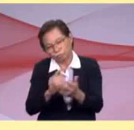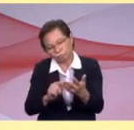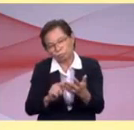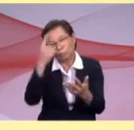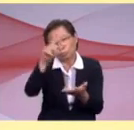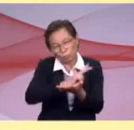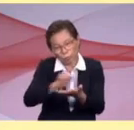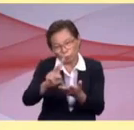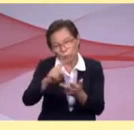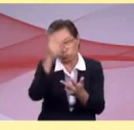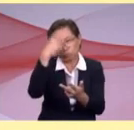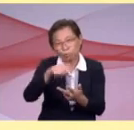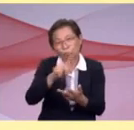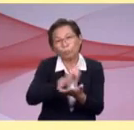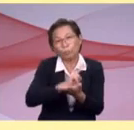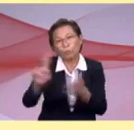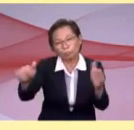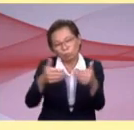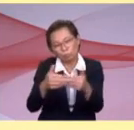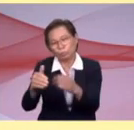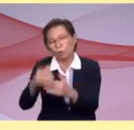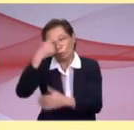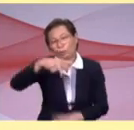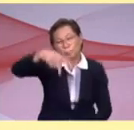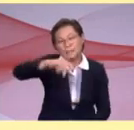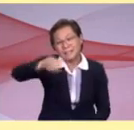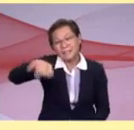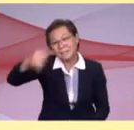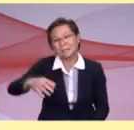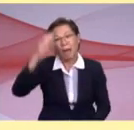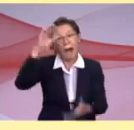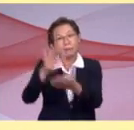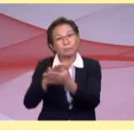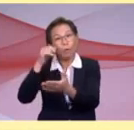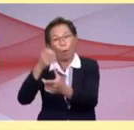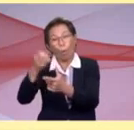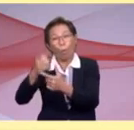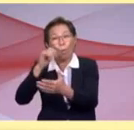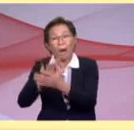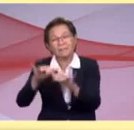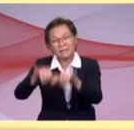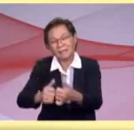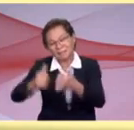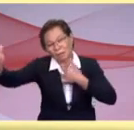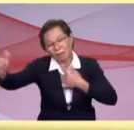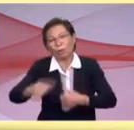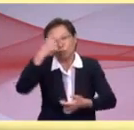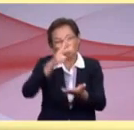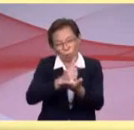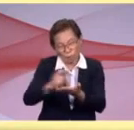untuk 2 minggu ini. Jadi untuk PJJ juga perlu berkorban dalam untuk 2 minggu